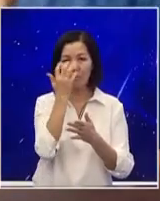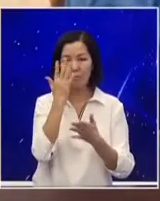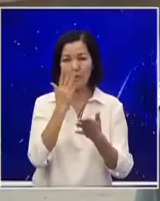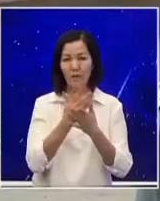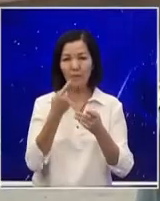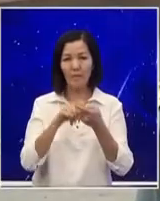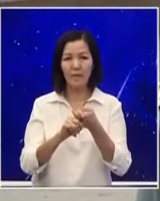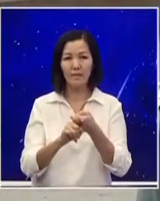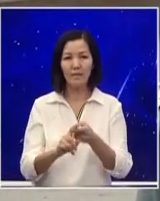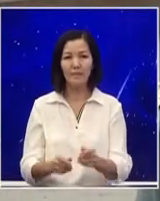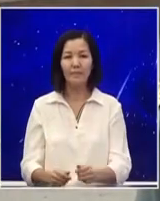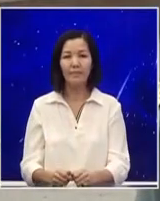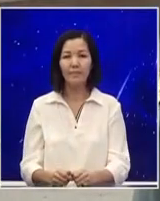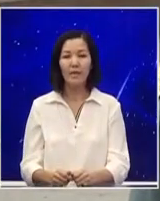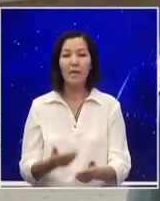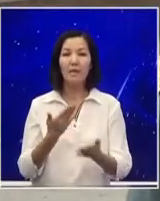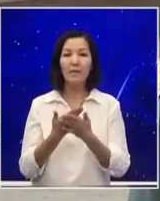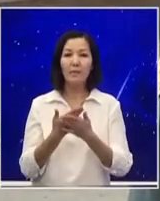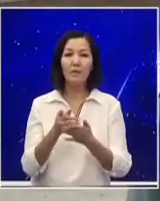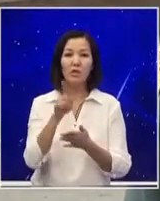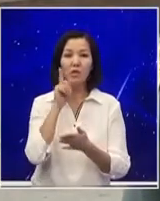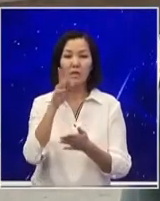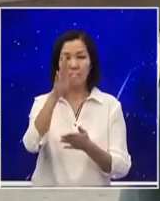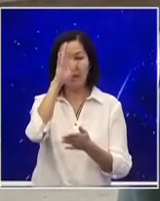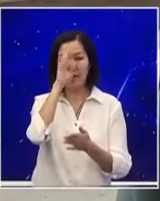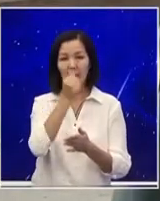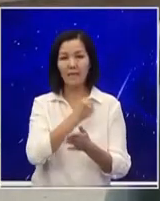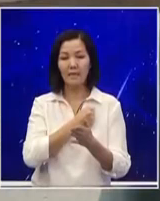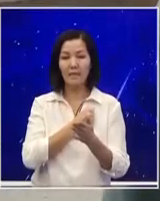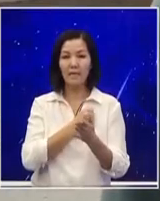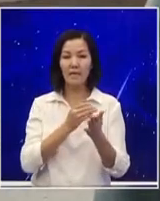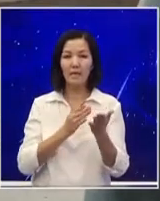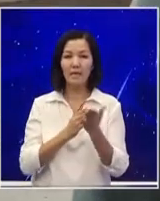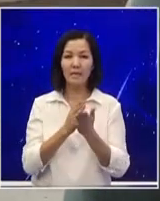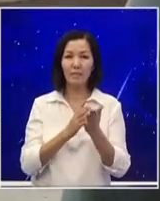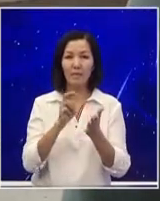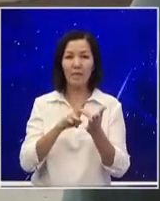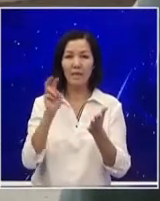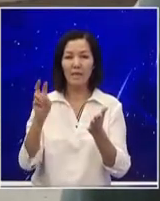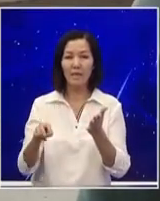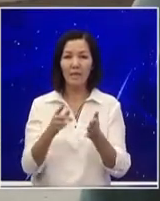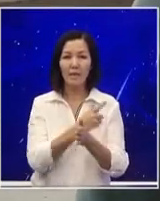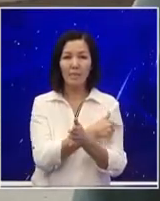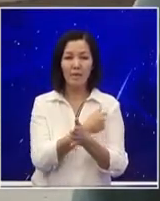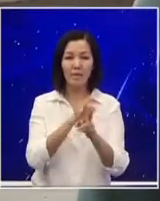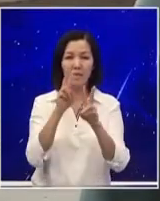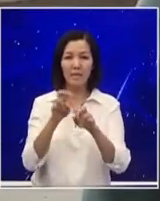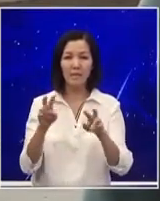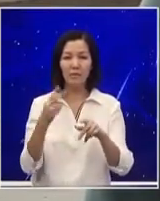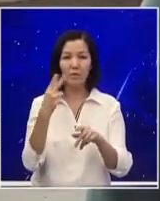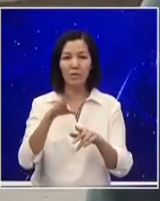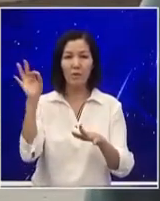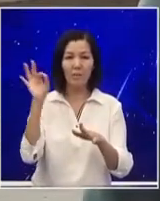байланысты. Шақырушылар арасында әскери қызметке жарамсыз медициналық куәландырудан өтпегендер